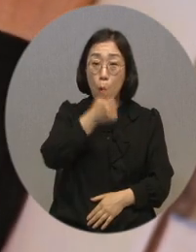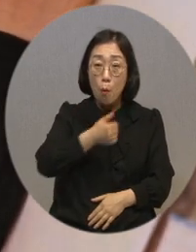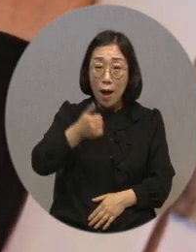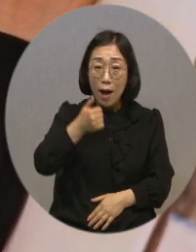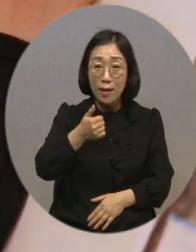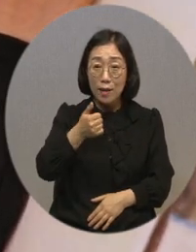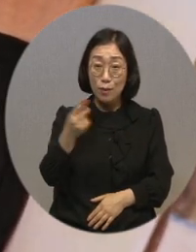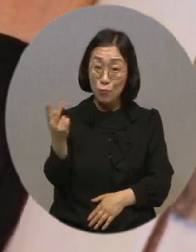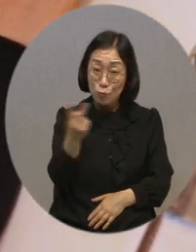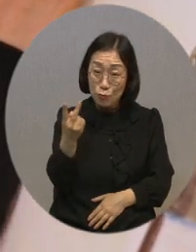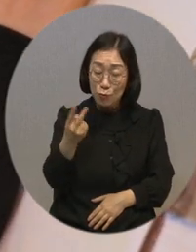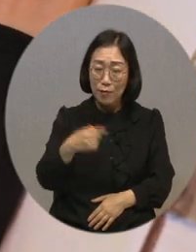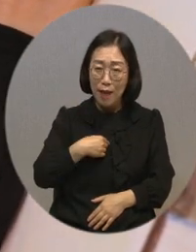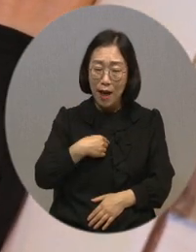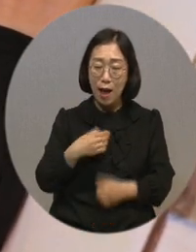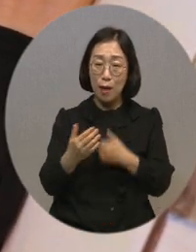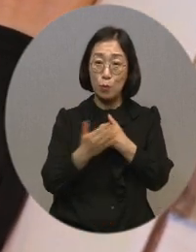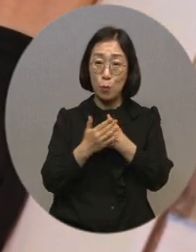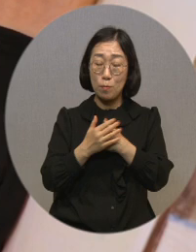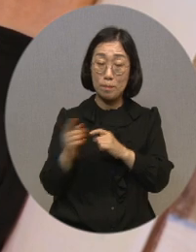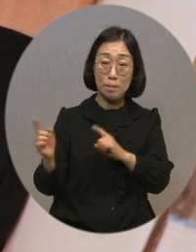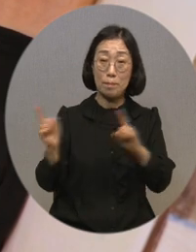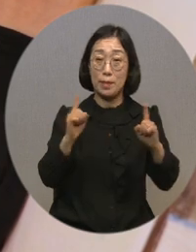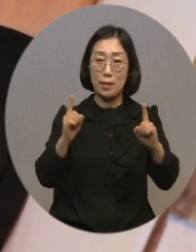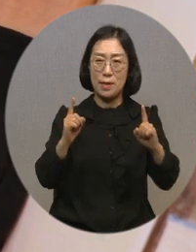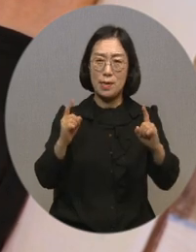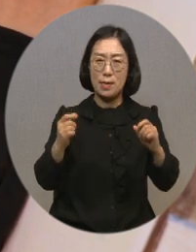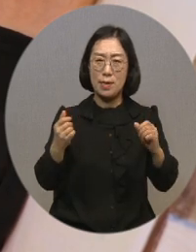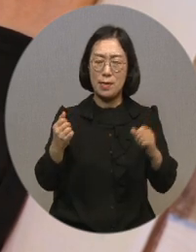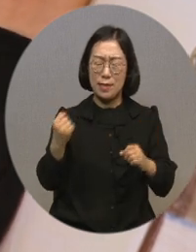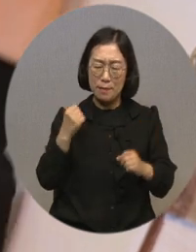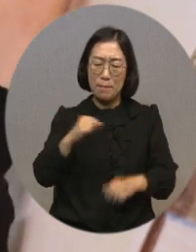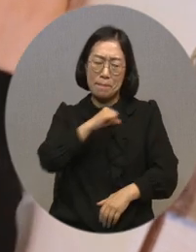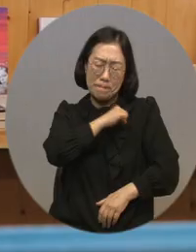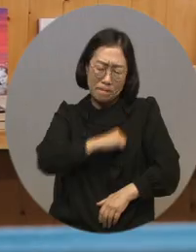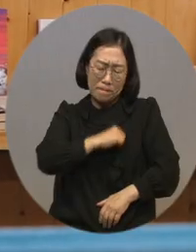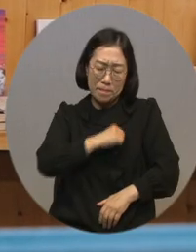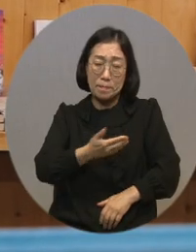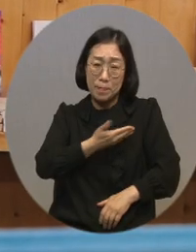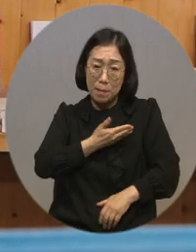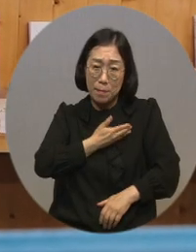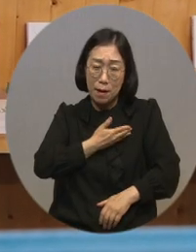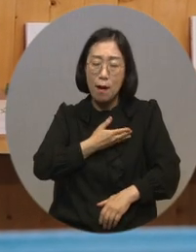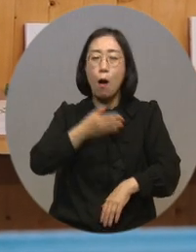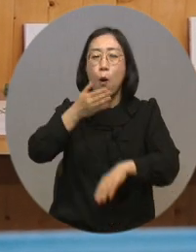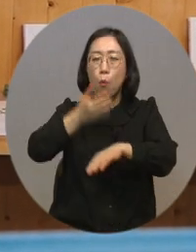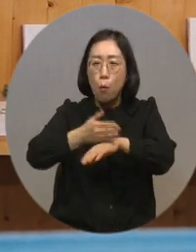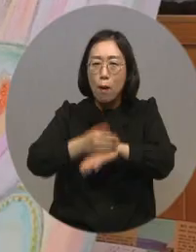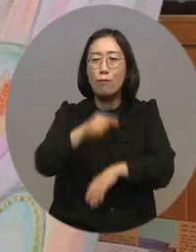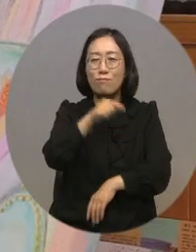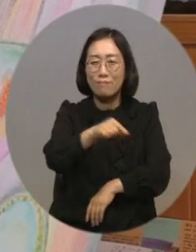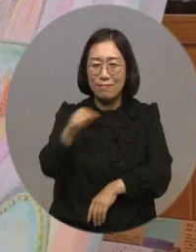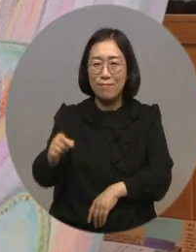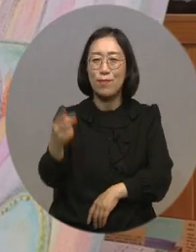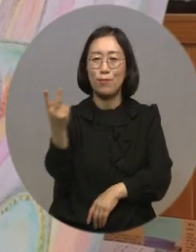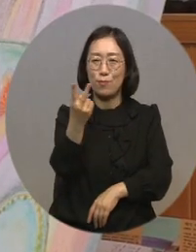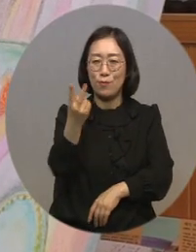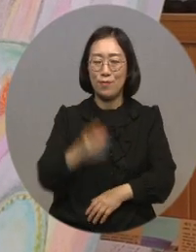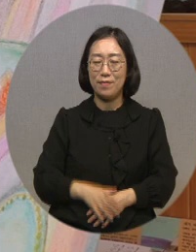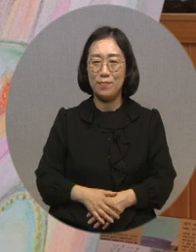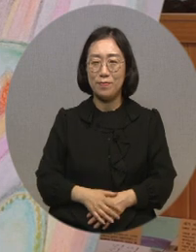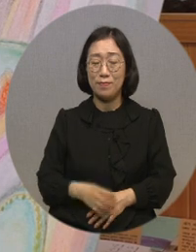고양이들은 작가의 치료제이자 삶을 견뎌내게 해준 고마운 존재라고 하는데요.